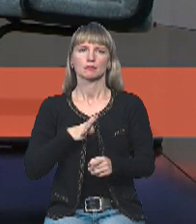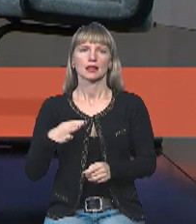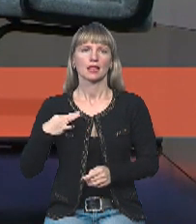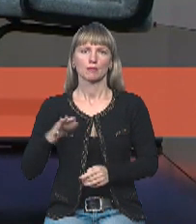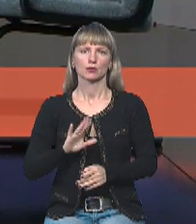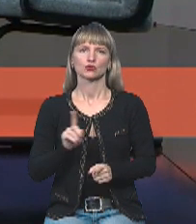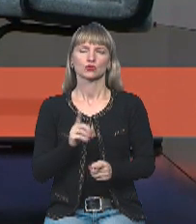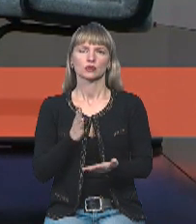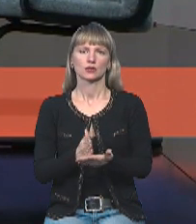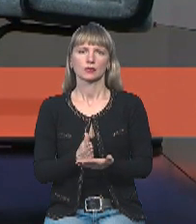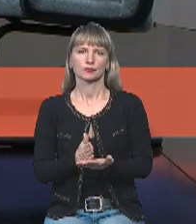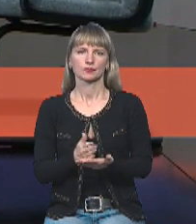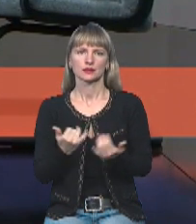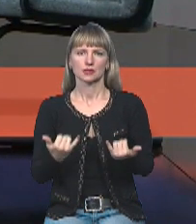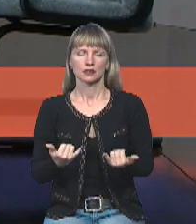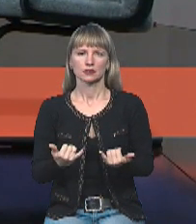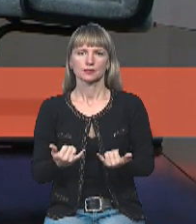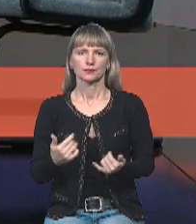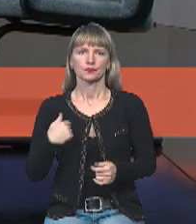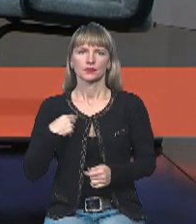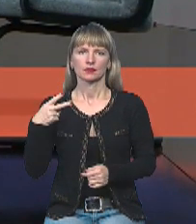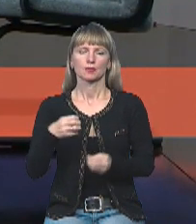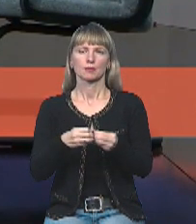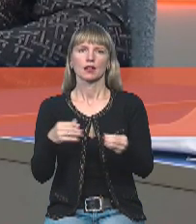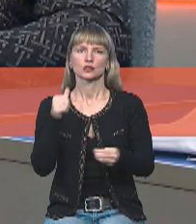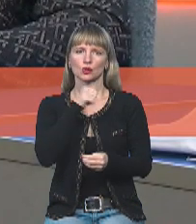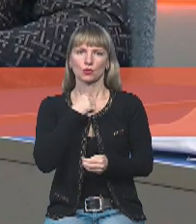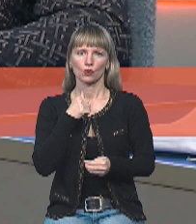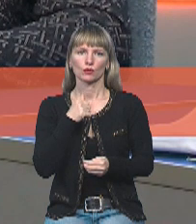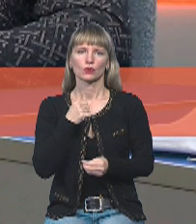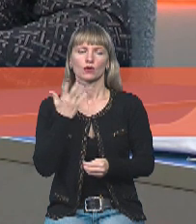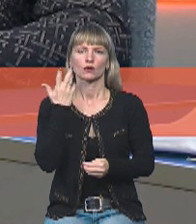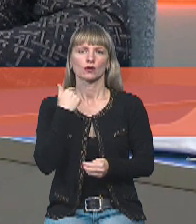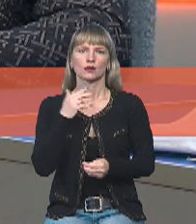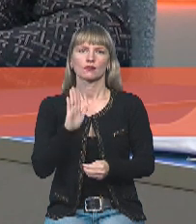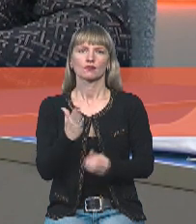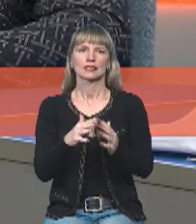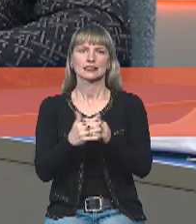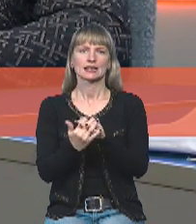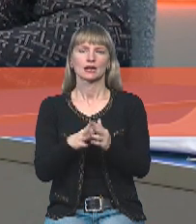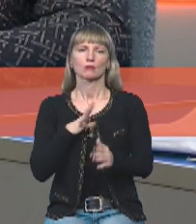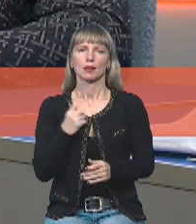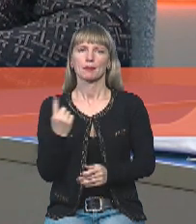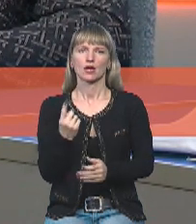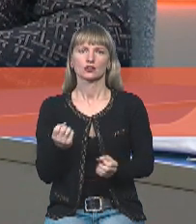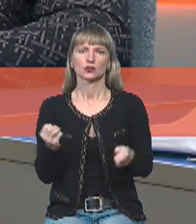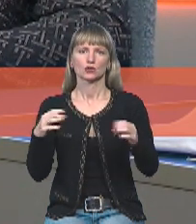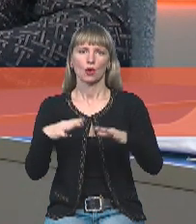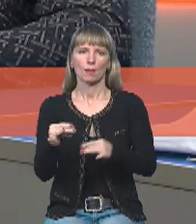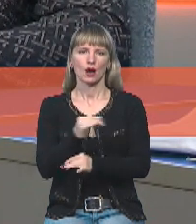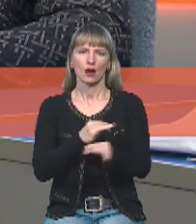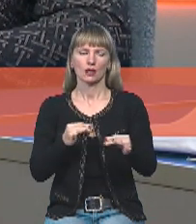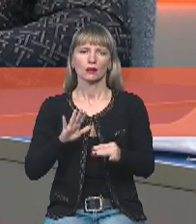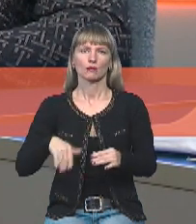до того, що відбувається? Ну, я з 2015 року, коли в селі були перші збори, потім